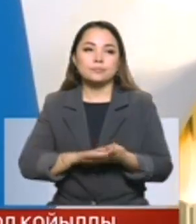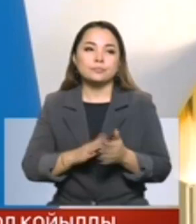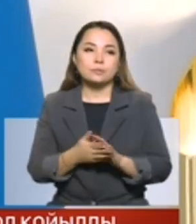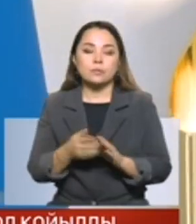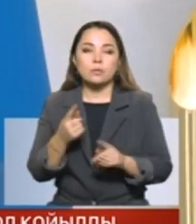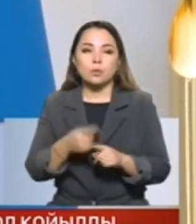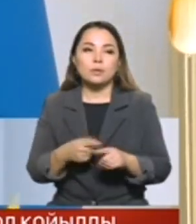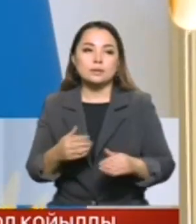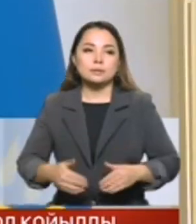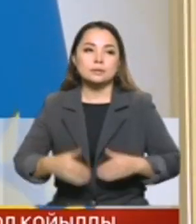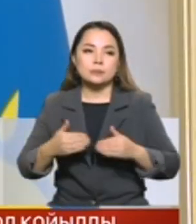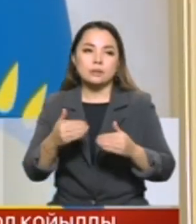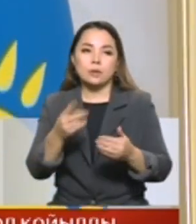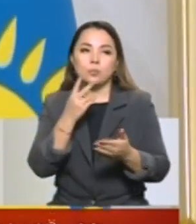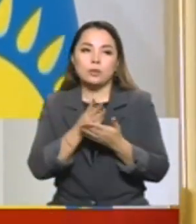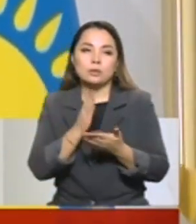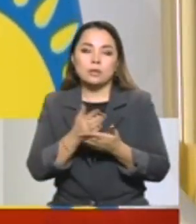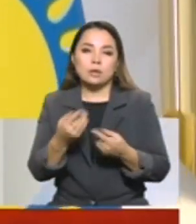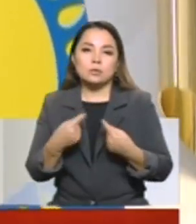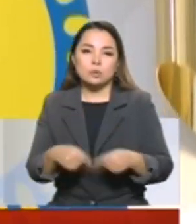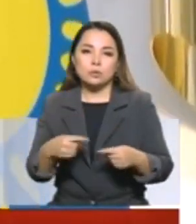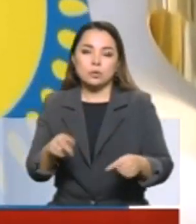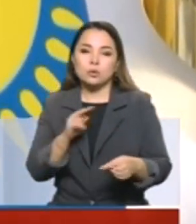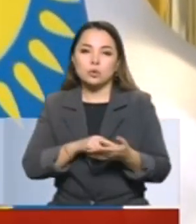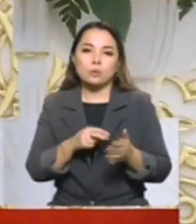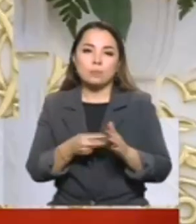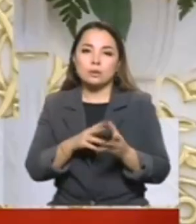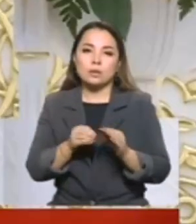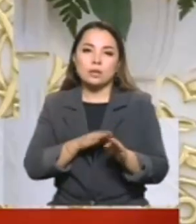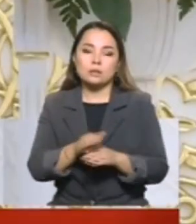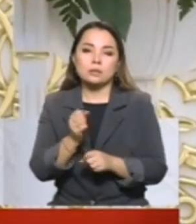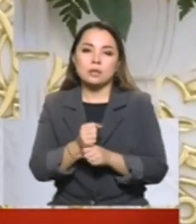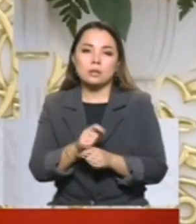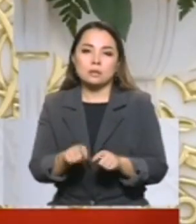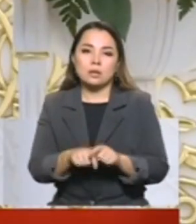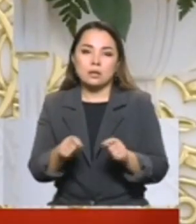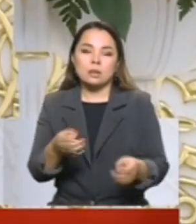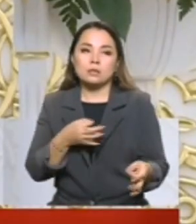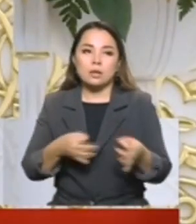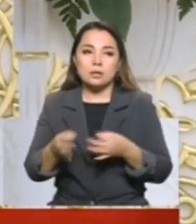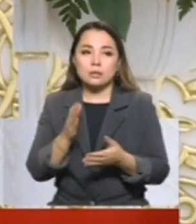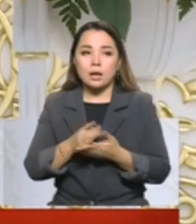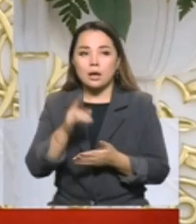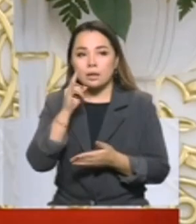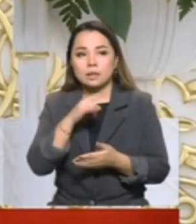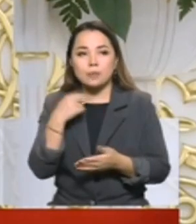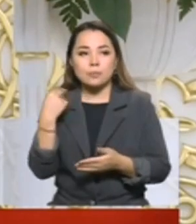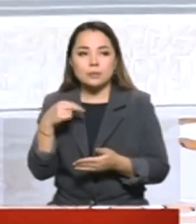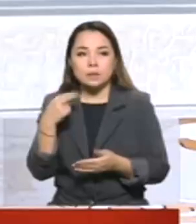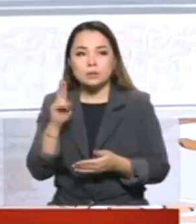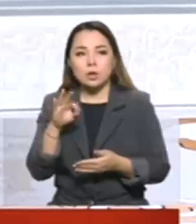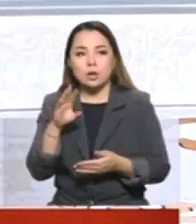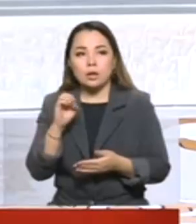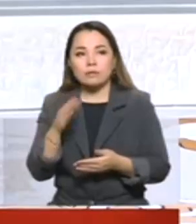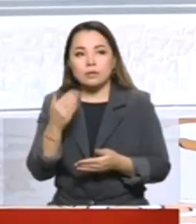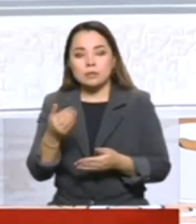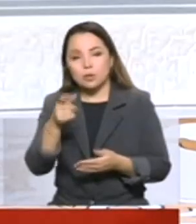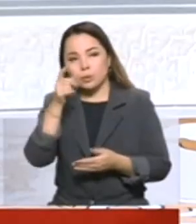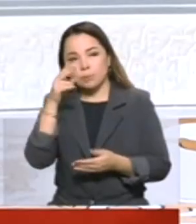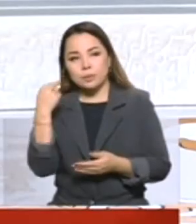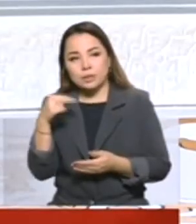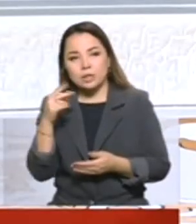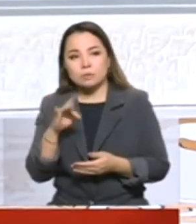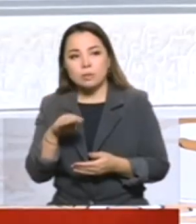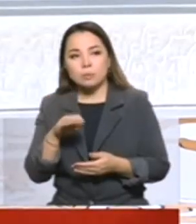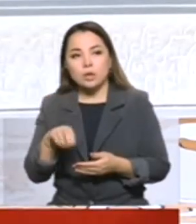оң динамика бар екенін атап өтіп, түрлі саладағы жобалардың жүзеге асырылу барысын талқылады. Қазақстан президенті Қасым Жомарт Тоқаев Түркия